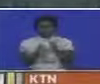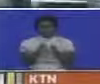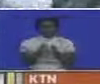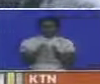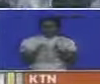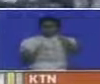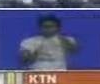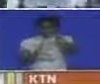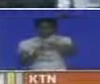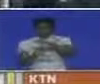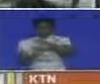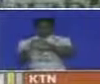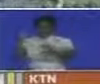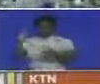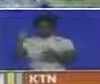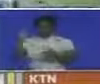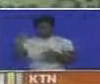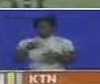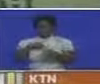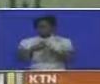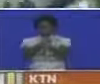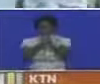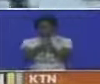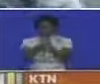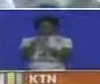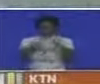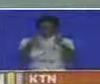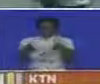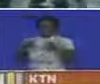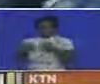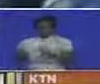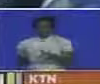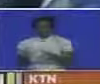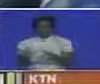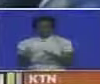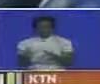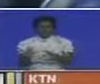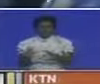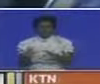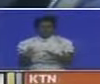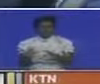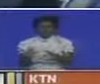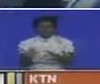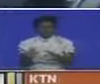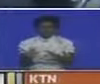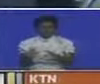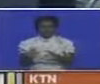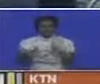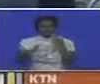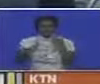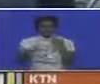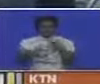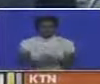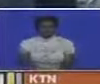Fry RFC ndio mabingwa tetezi wa ligi ya raga nchini na msimu huo hajapoteza mechi yote. Yeah, my fan, ni mbaya. Na